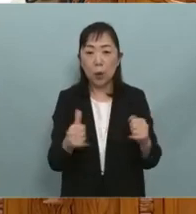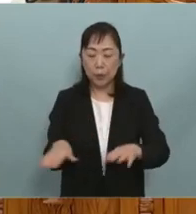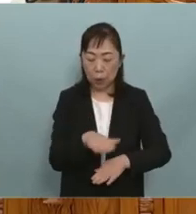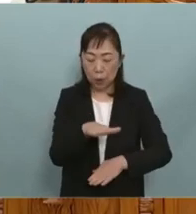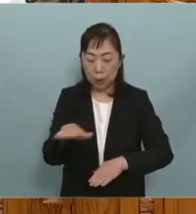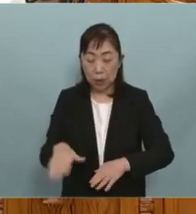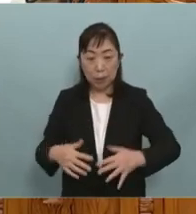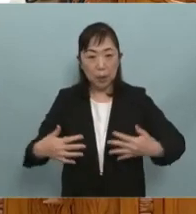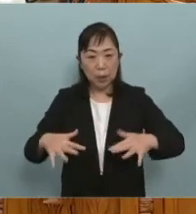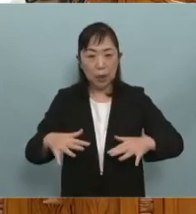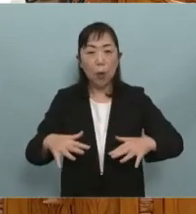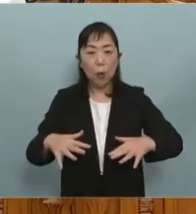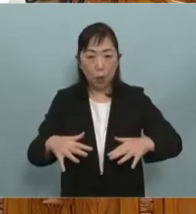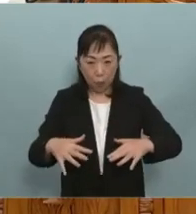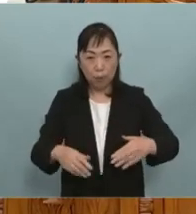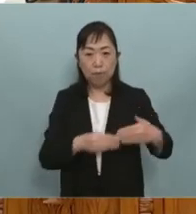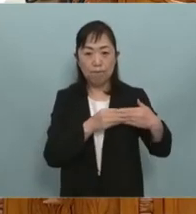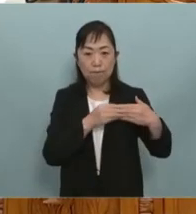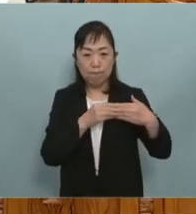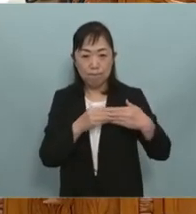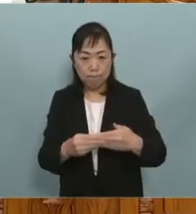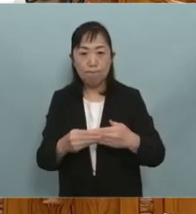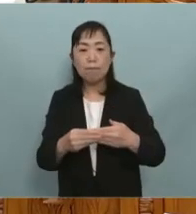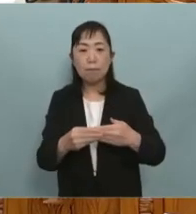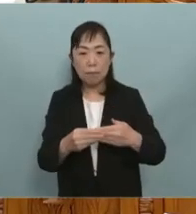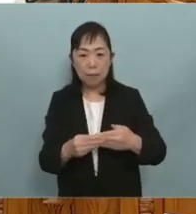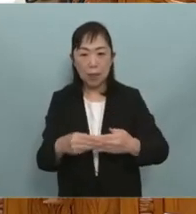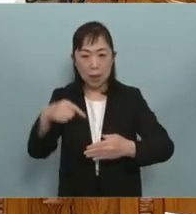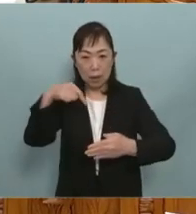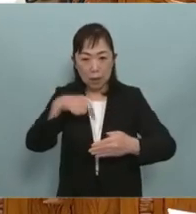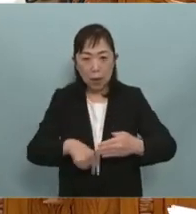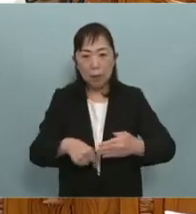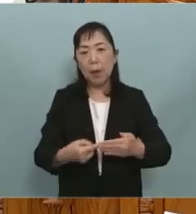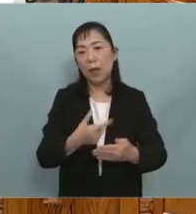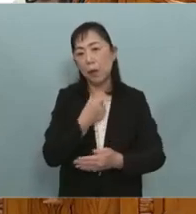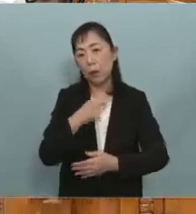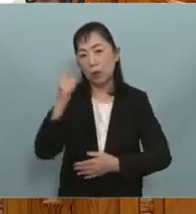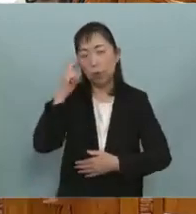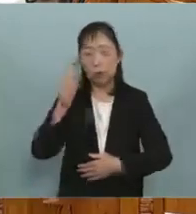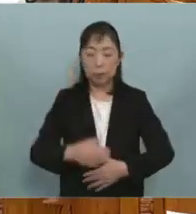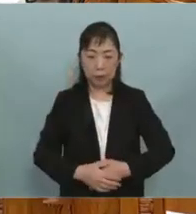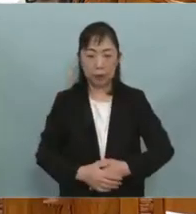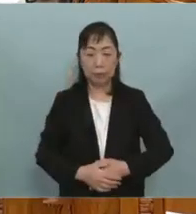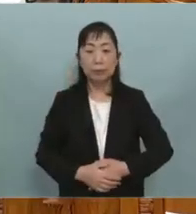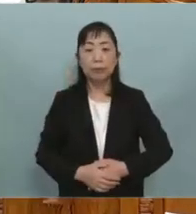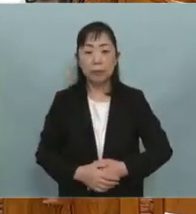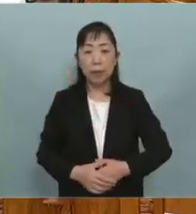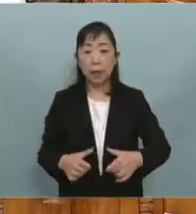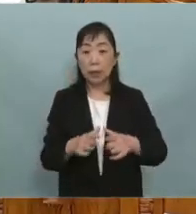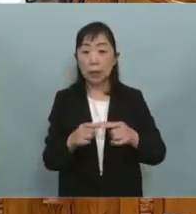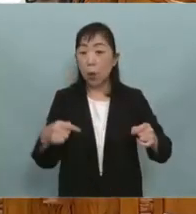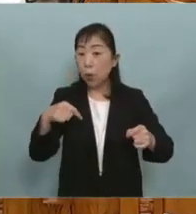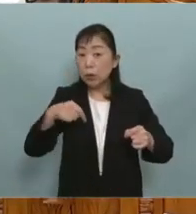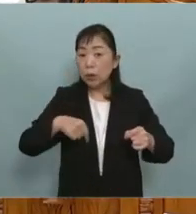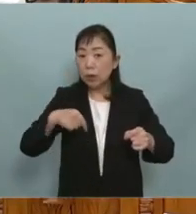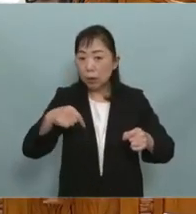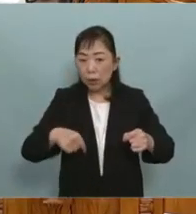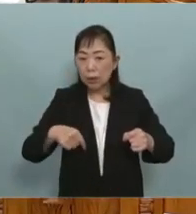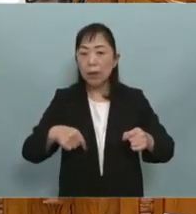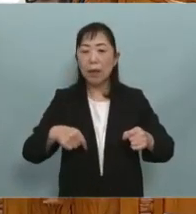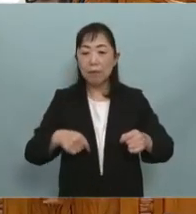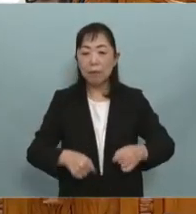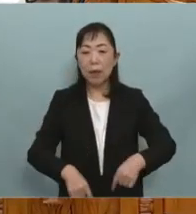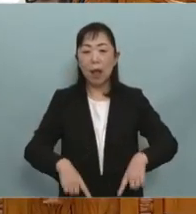議論を積極的に深めていたくことを期待します日本にとって皇室の